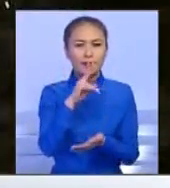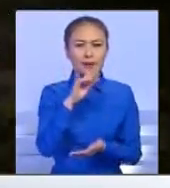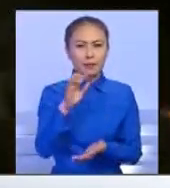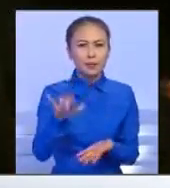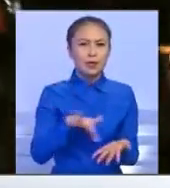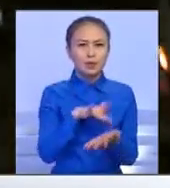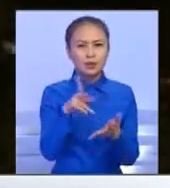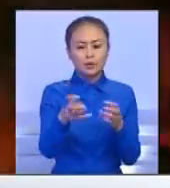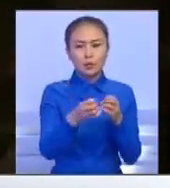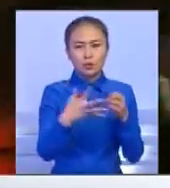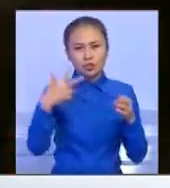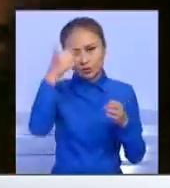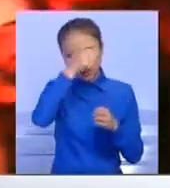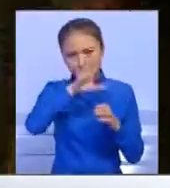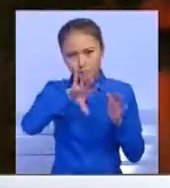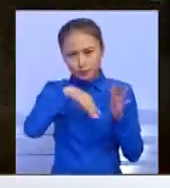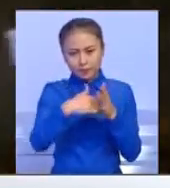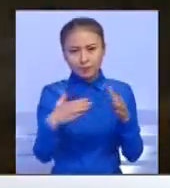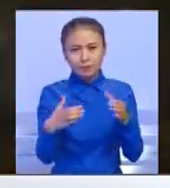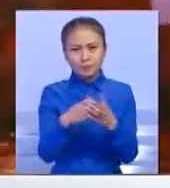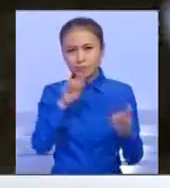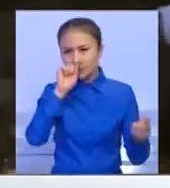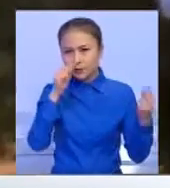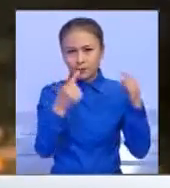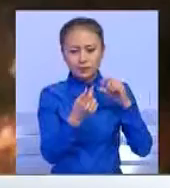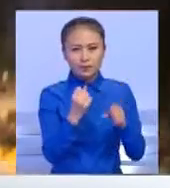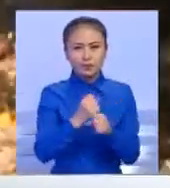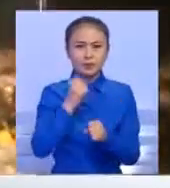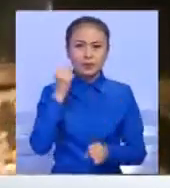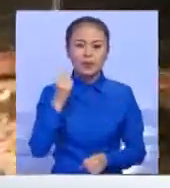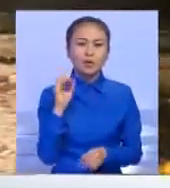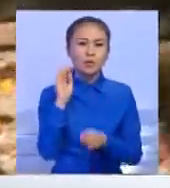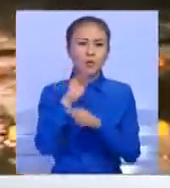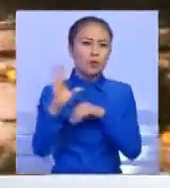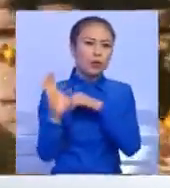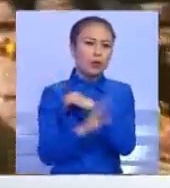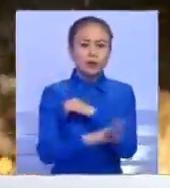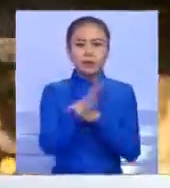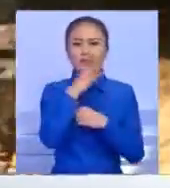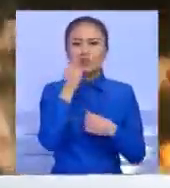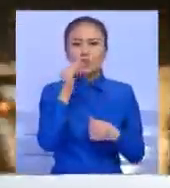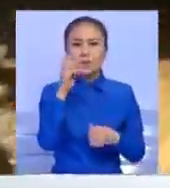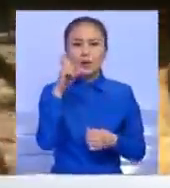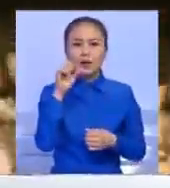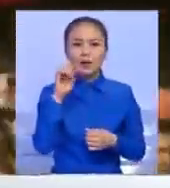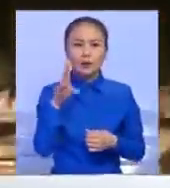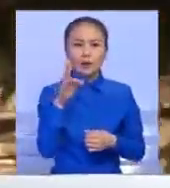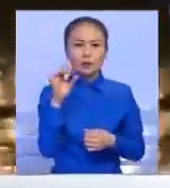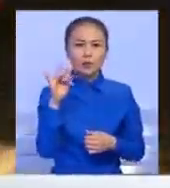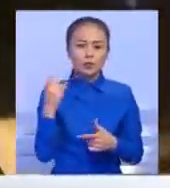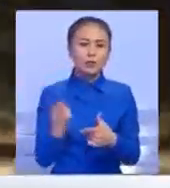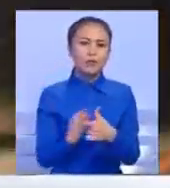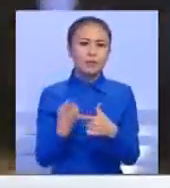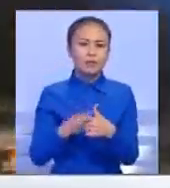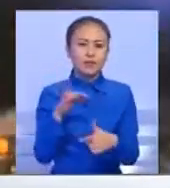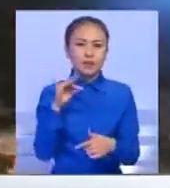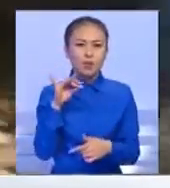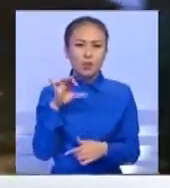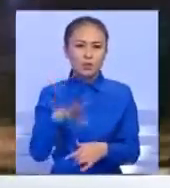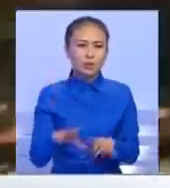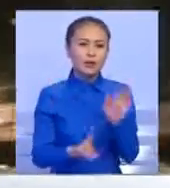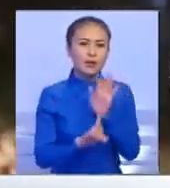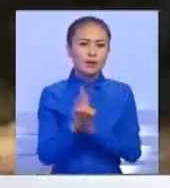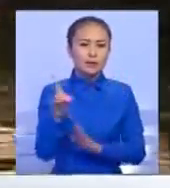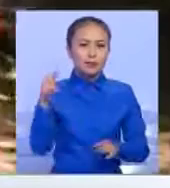қаласын 2015 жылдан бері оппозициялық күштер қадағалап келеді. Алайда соңғы уақытта Джебхата Нусра бастаған террорлық ұйымдар